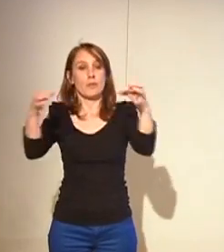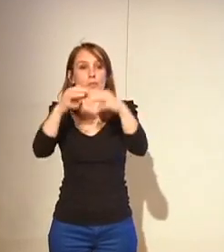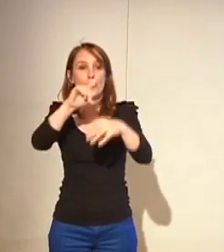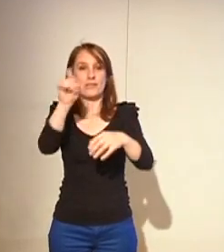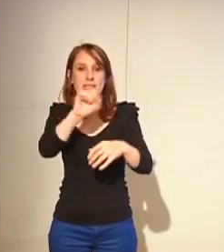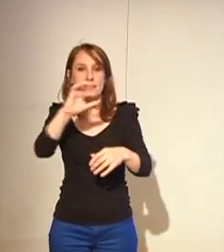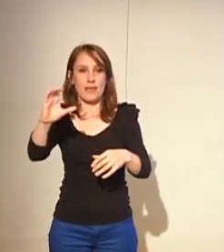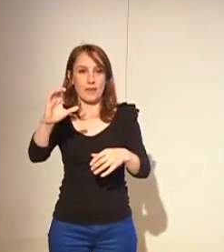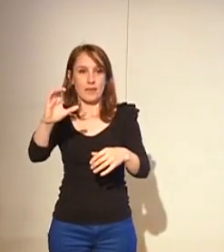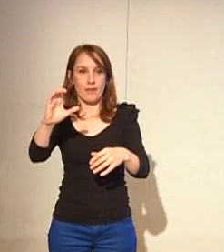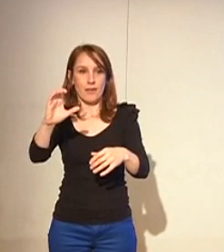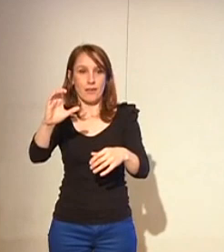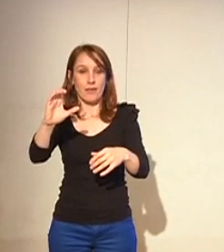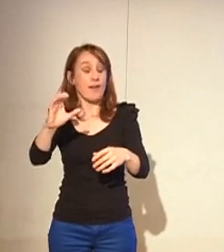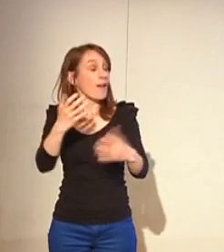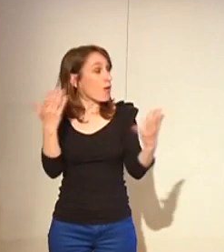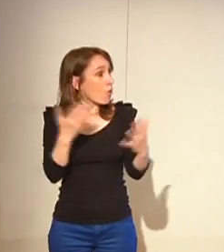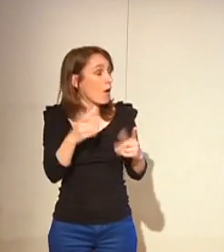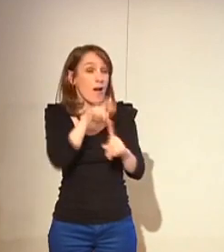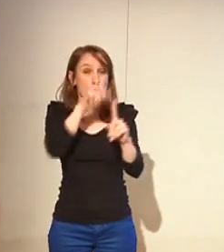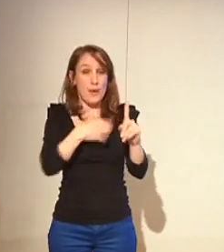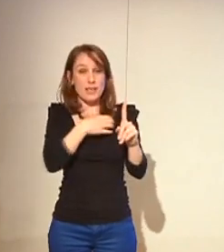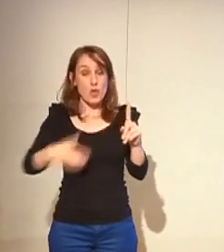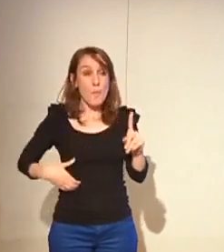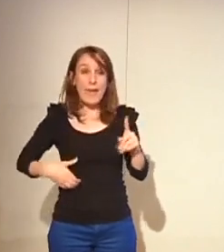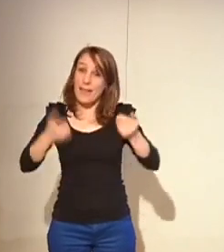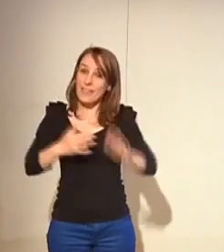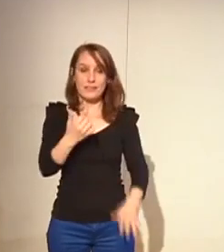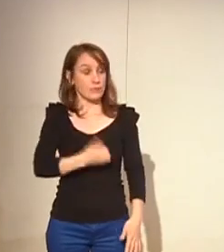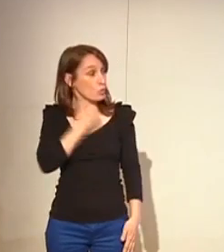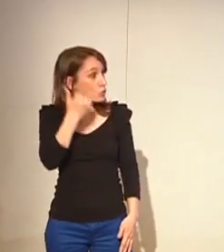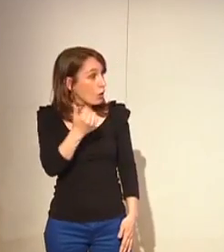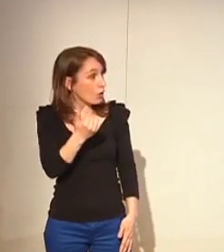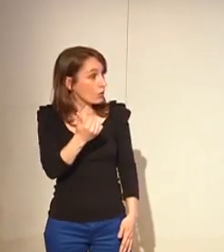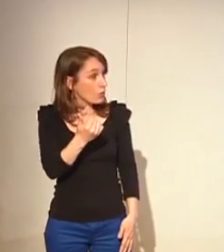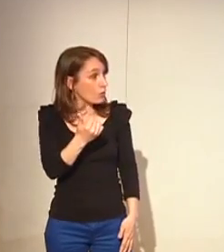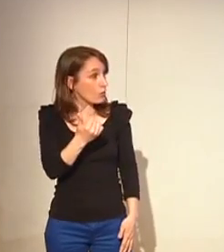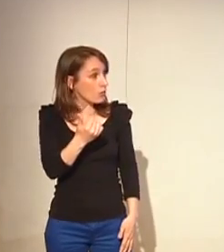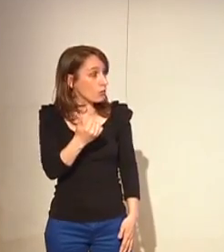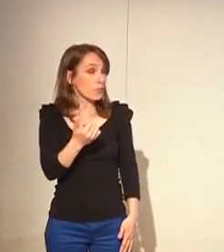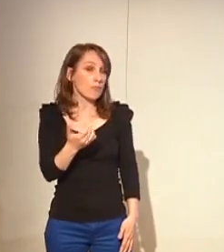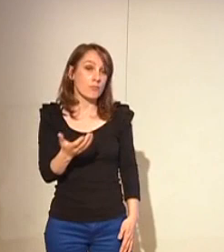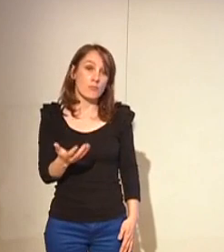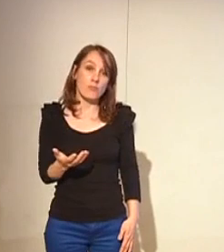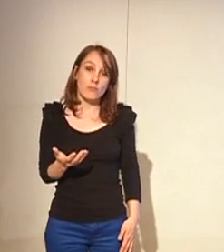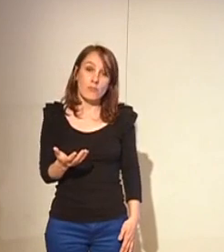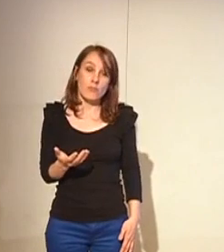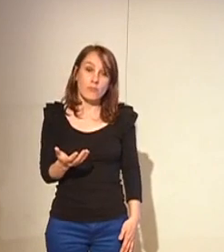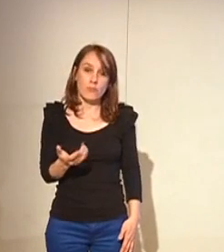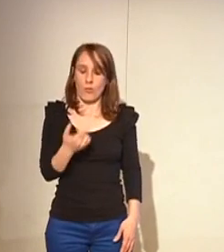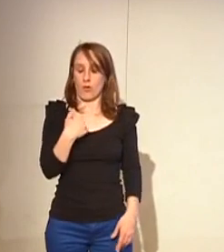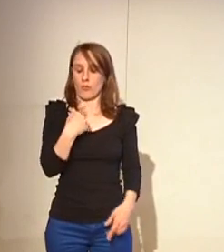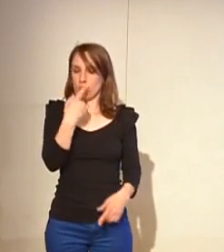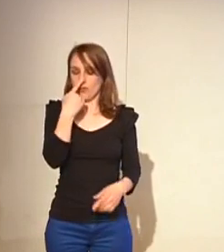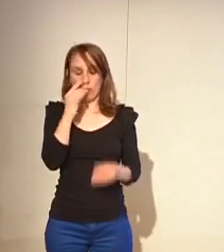ZAC relève du pouvoir du ma ce soit que l'assemblée décide de le déléguer au maire alors même qu'il n'y a